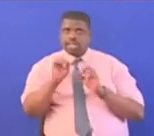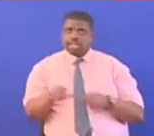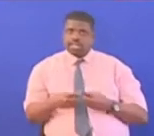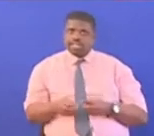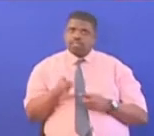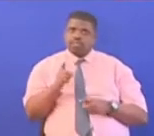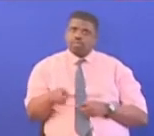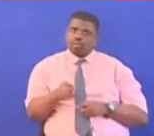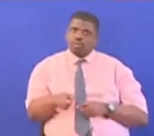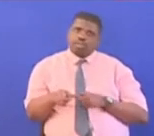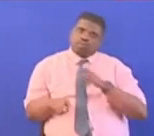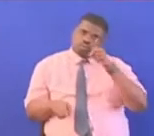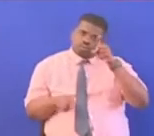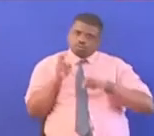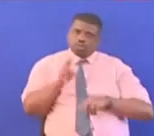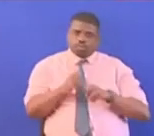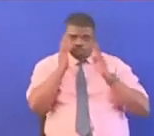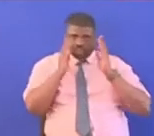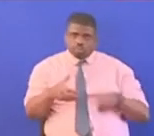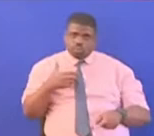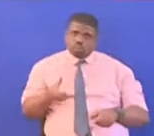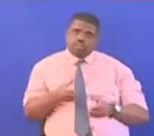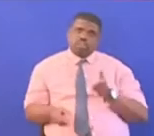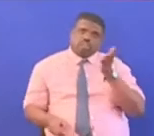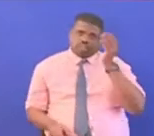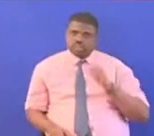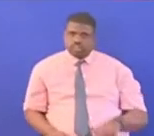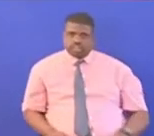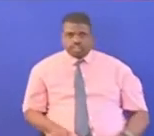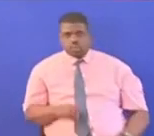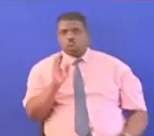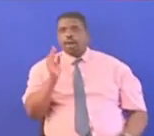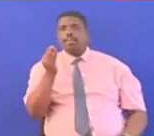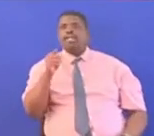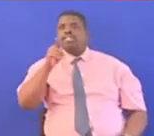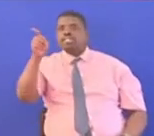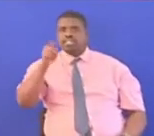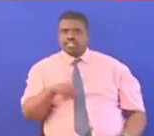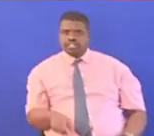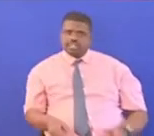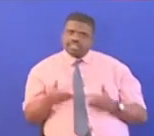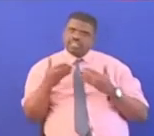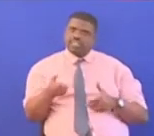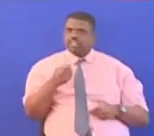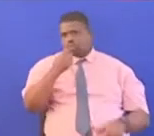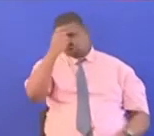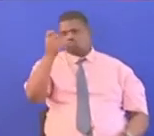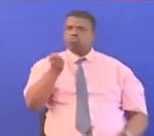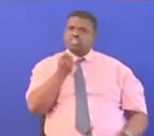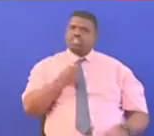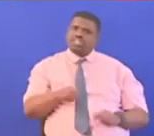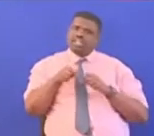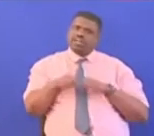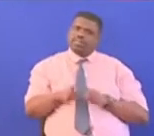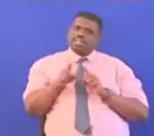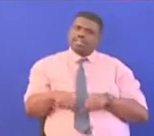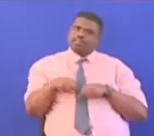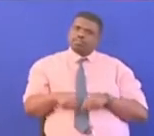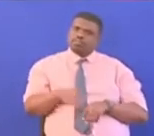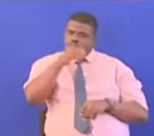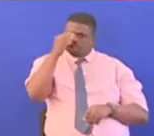wao wanakwenda kule alikokaa Mheshimiwa waziri wa madini. Sasa unajiuliza, hapa